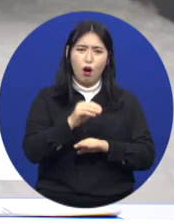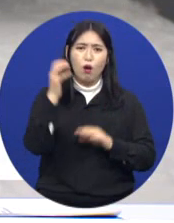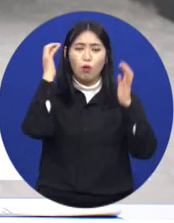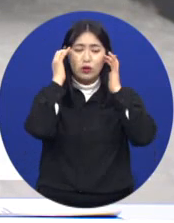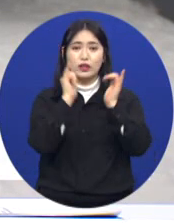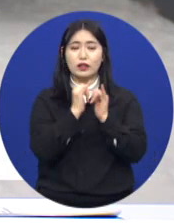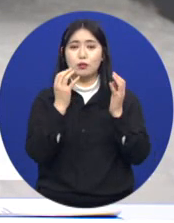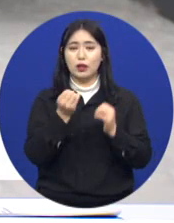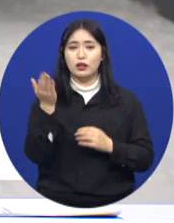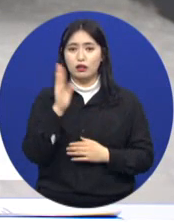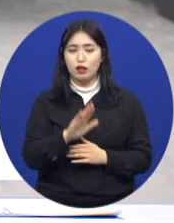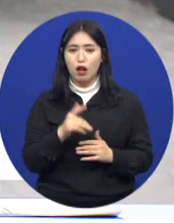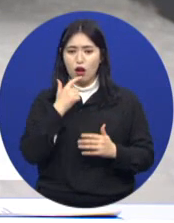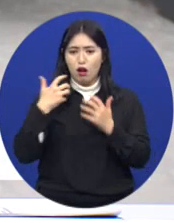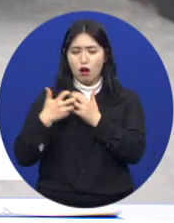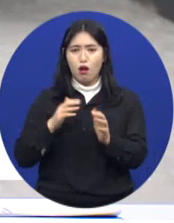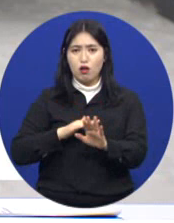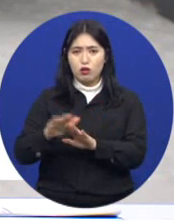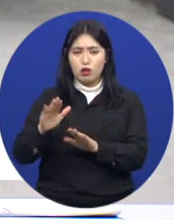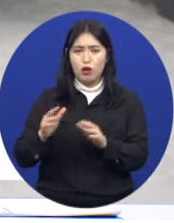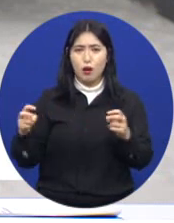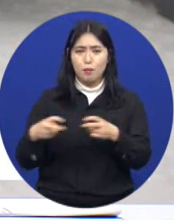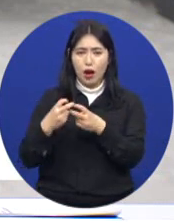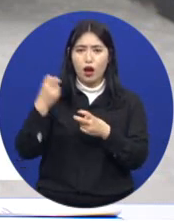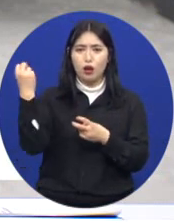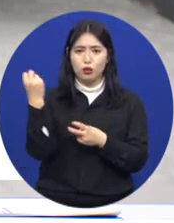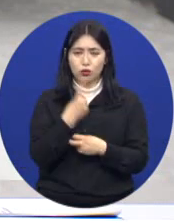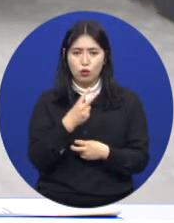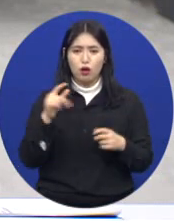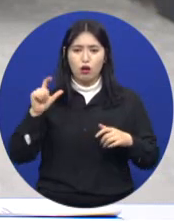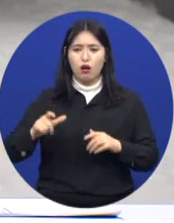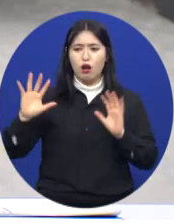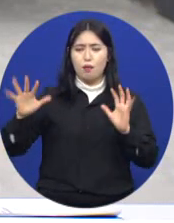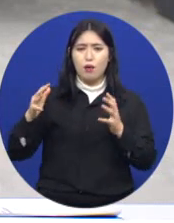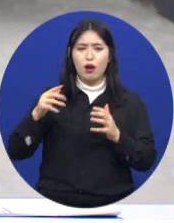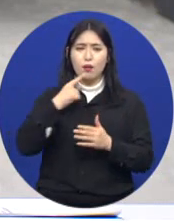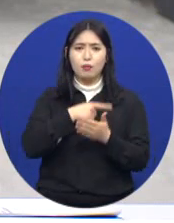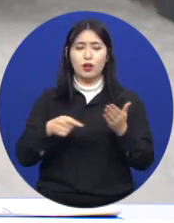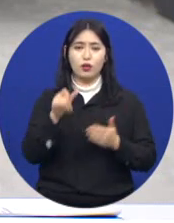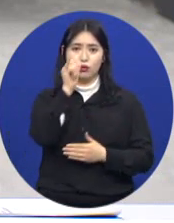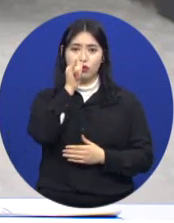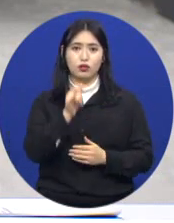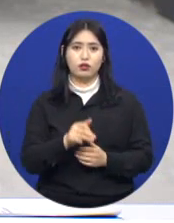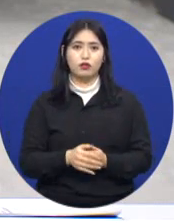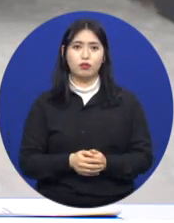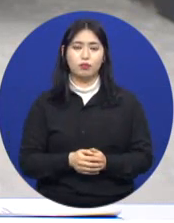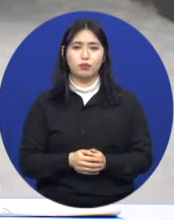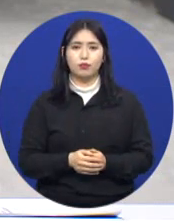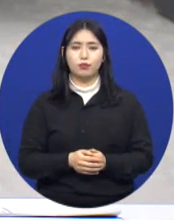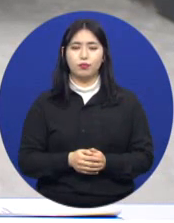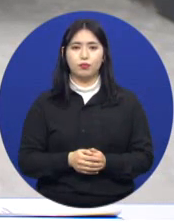빙판길 사고가 속출했다 꼬 강풍 피해도 잇따랐습니다 박성도 기자입니다